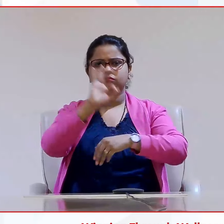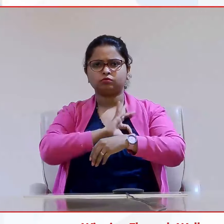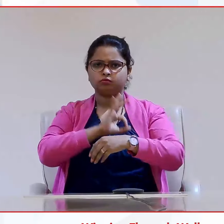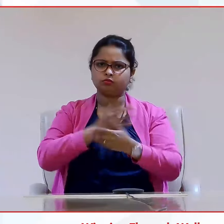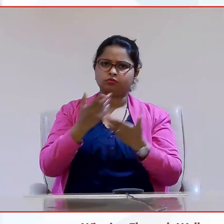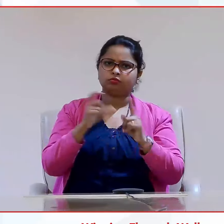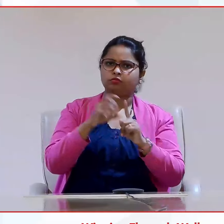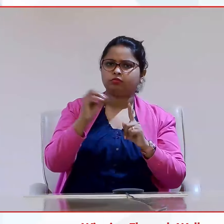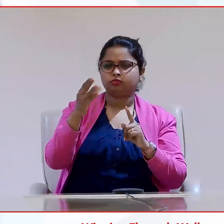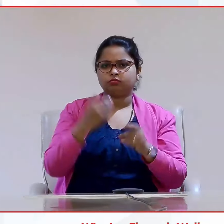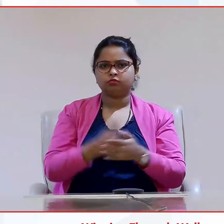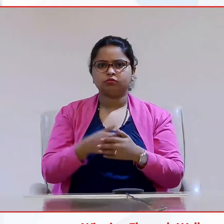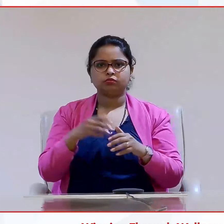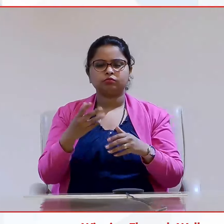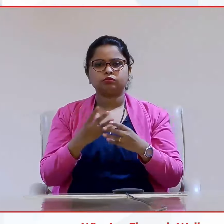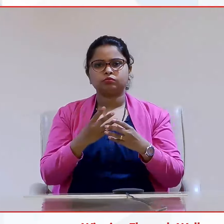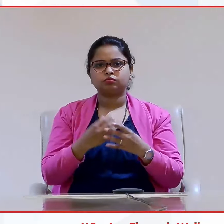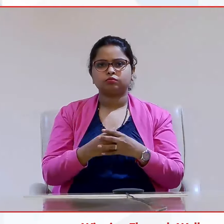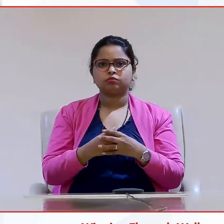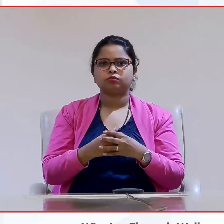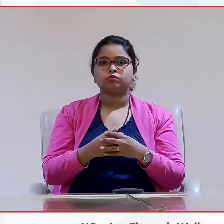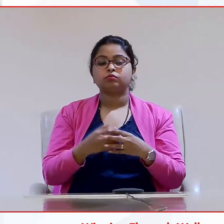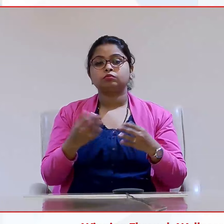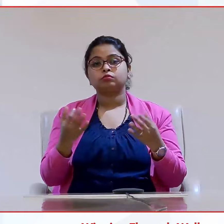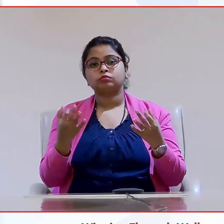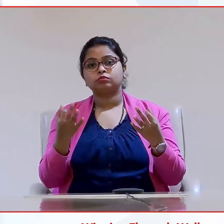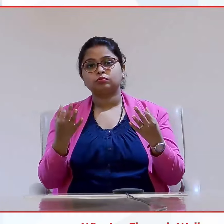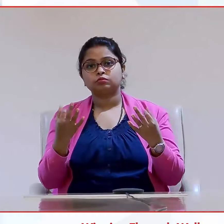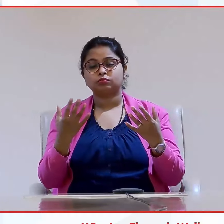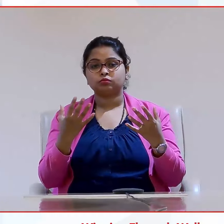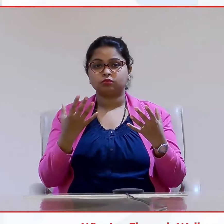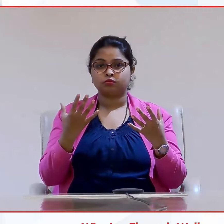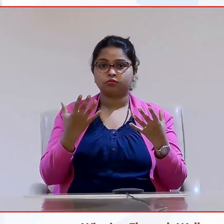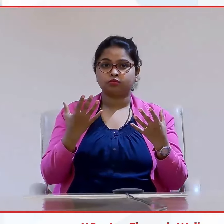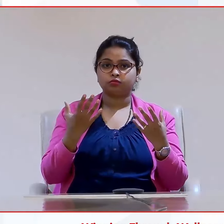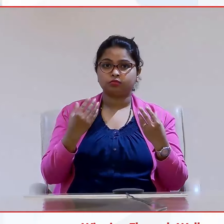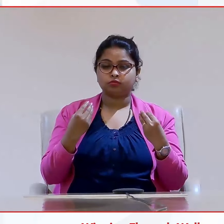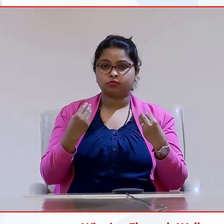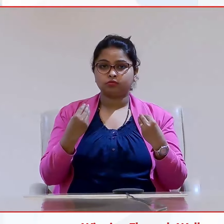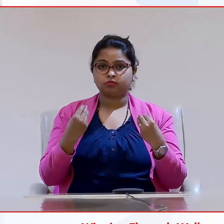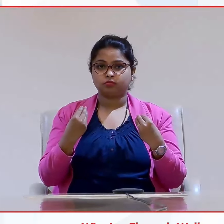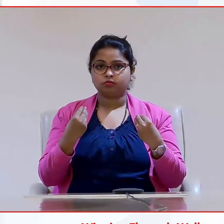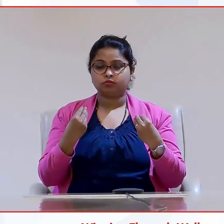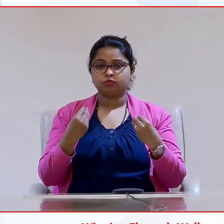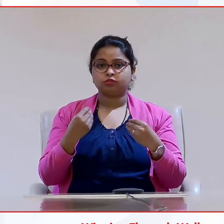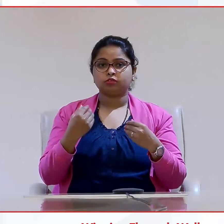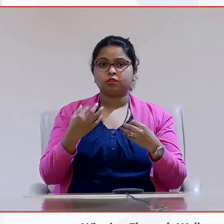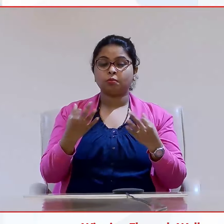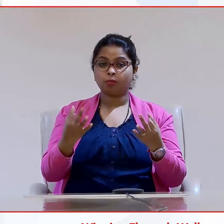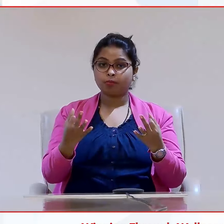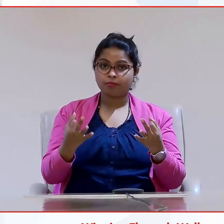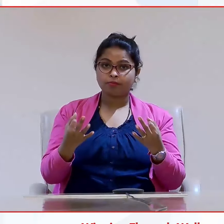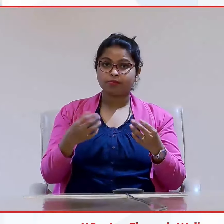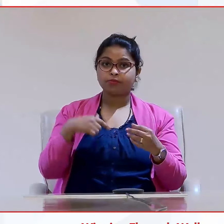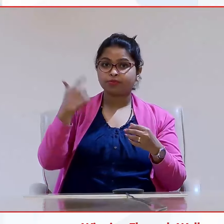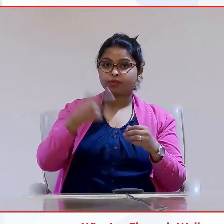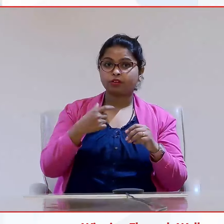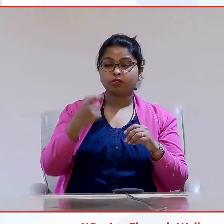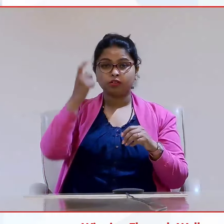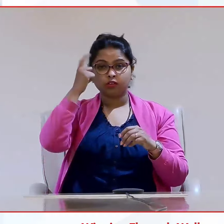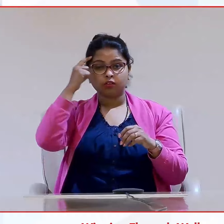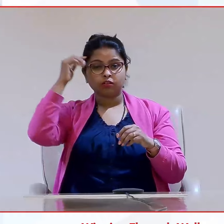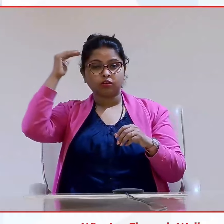एंजाइटी देन मेडिटेशन इज नॉट अ गुड आइडिया. समटाइम्स इट कैन बैकफायर. ऑल्सो फॉर पीपल हु आर डिप्रेस्ड यू मे